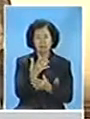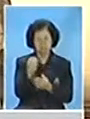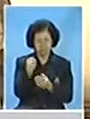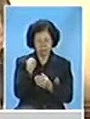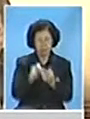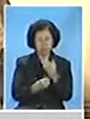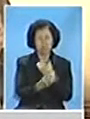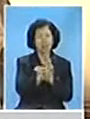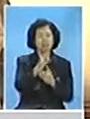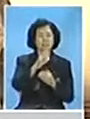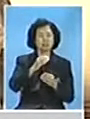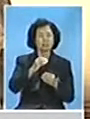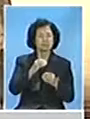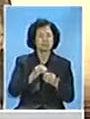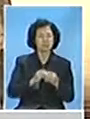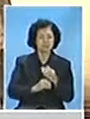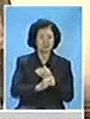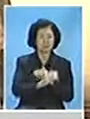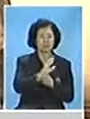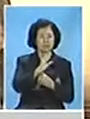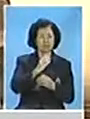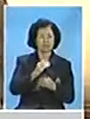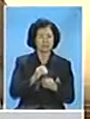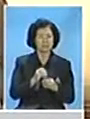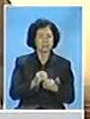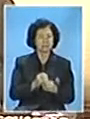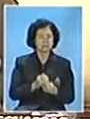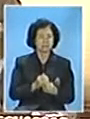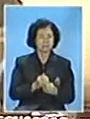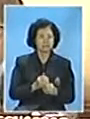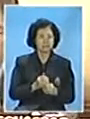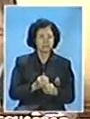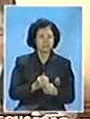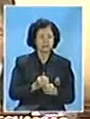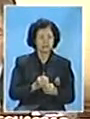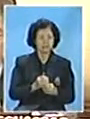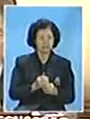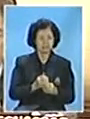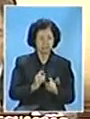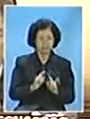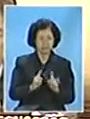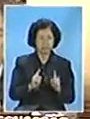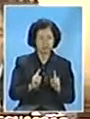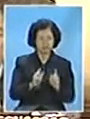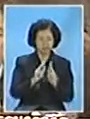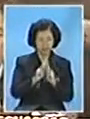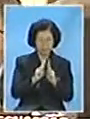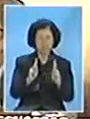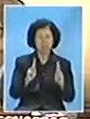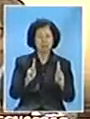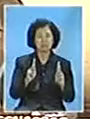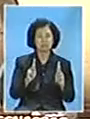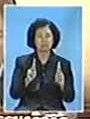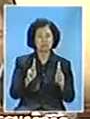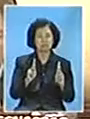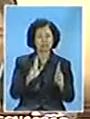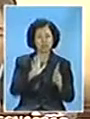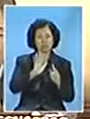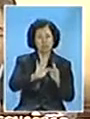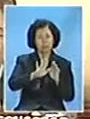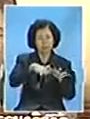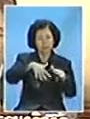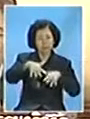สให้มีโอกาสที่จะนั่นนะครับแต่ว่าทางกรรมการทางภาคประชาชนนะกรร